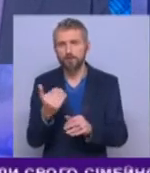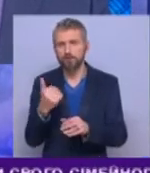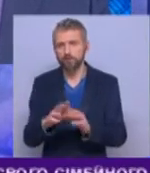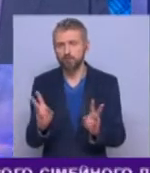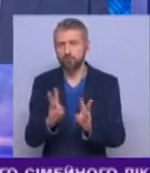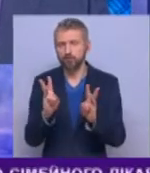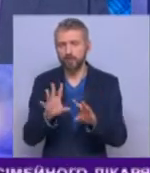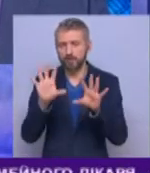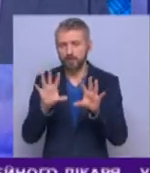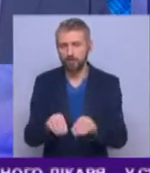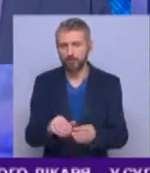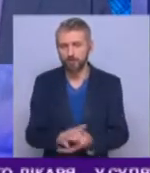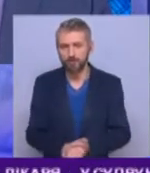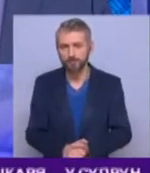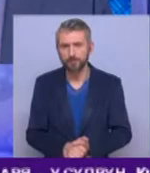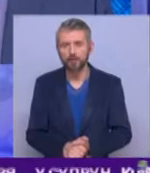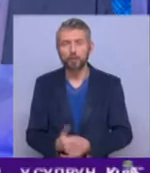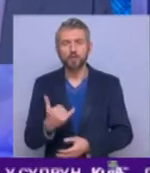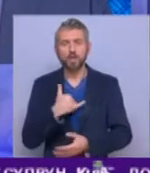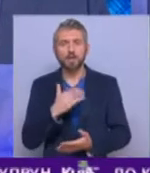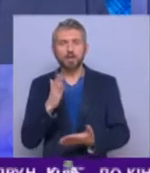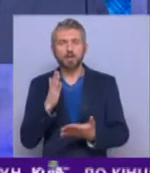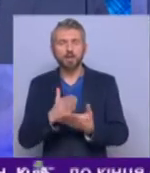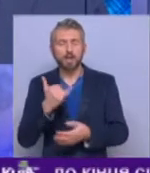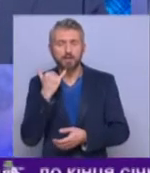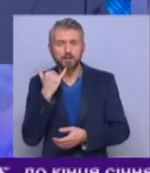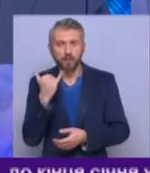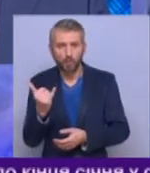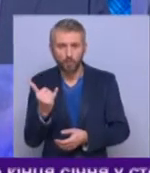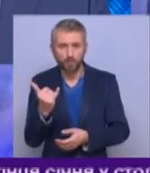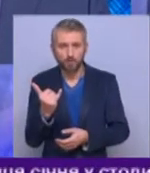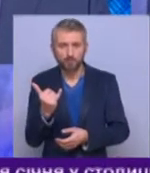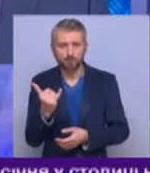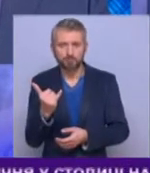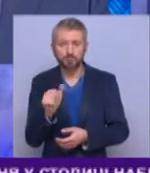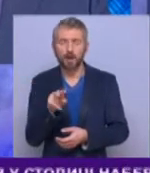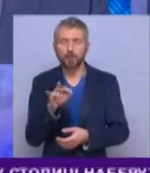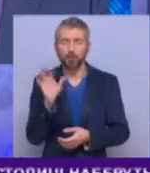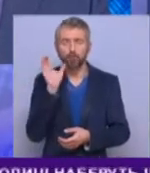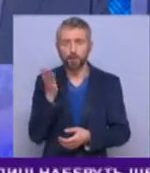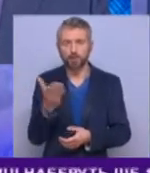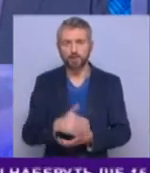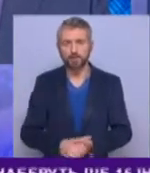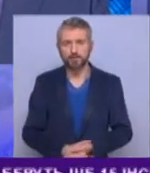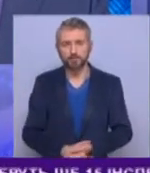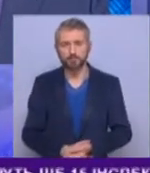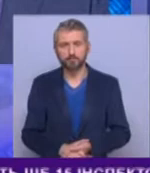пожежа загашена. В нас є телефонний дзвінок на цей момент. Алло, ми вас слухаємо уважно.